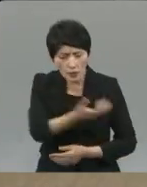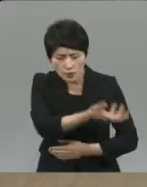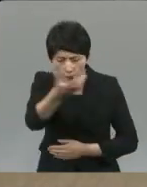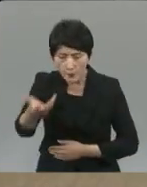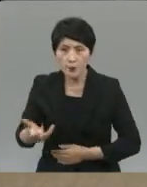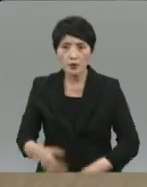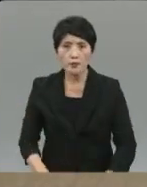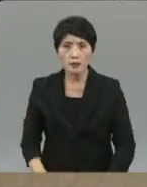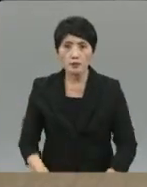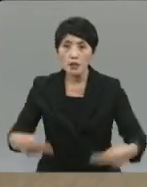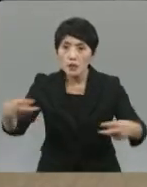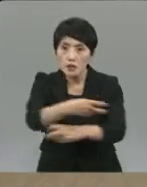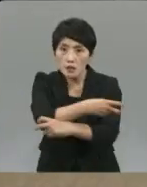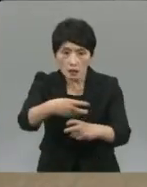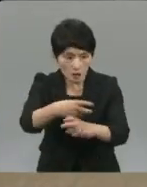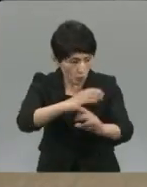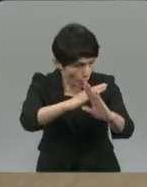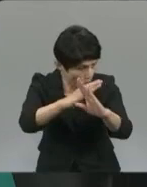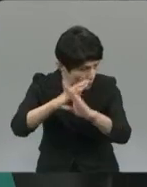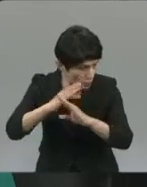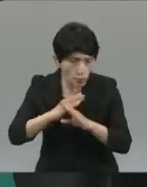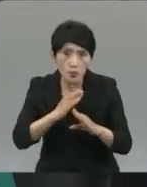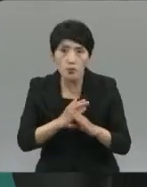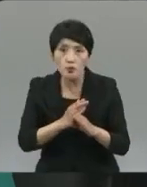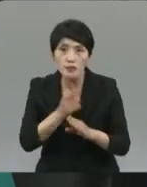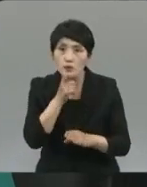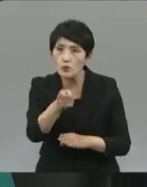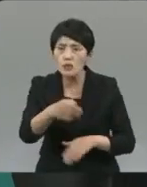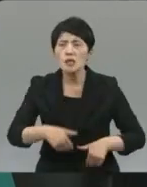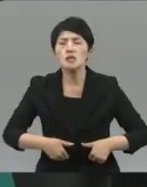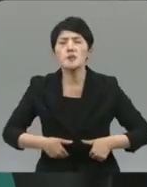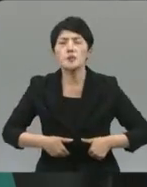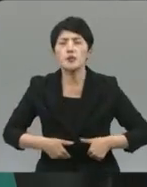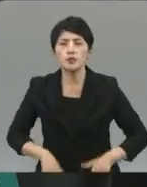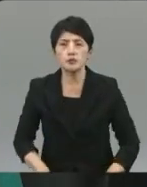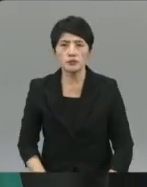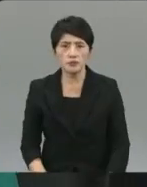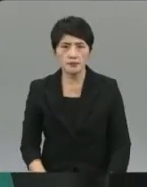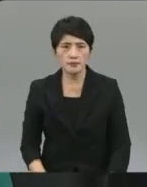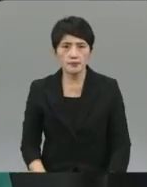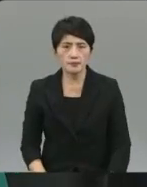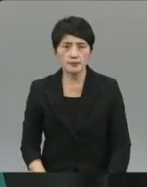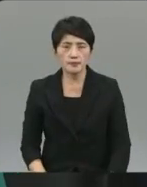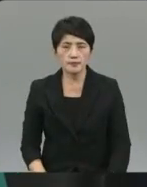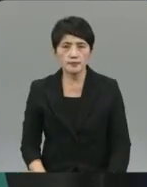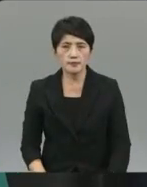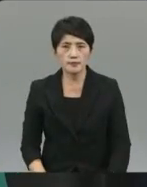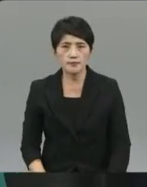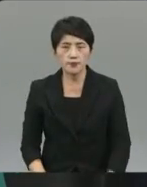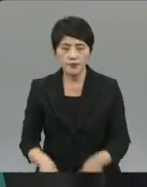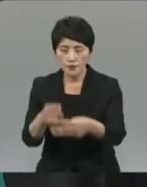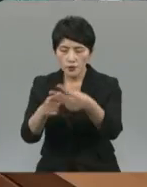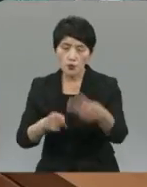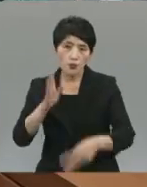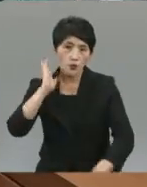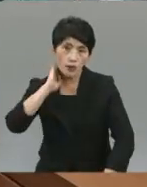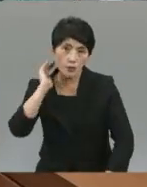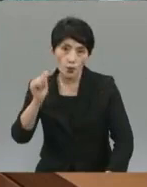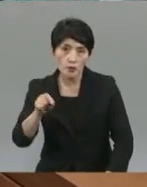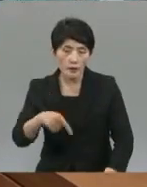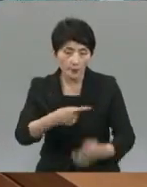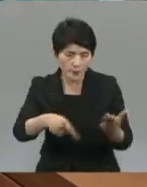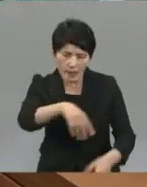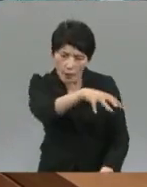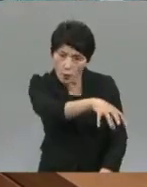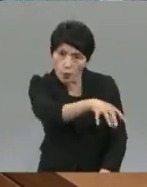phải đối phó sự cố một cách chủ động các biện pháp chủ động như sơ tán người dân ở khu vực nguy hiểm chặn đường ở những khu vực có nguy cơ ngập lụt